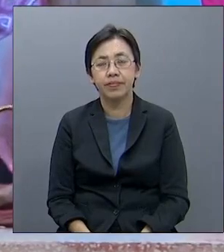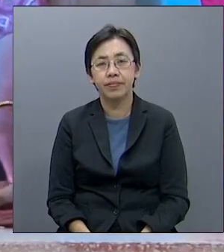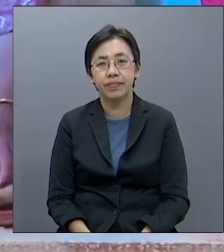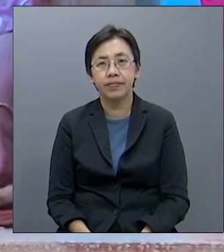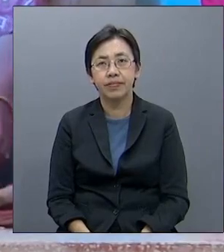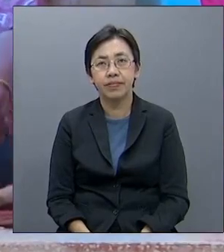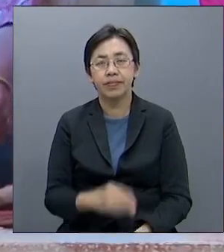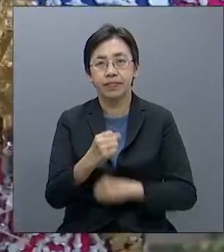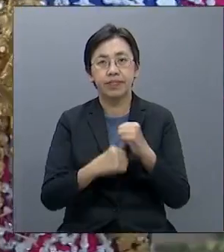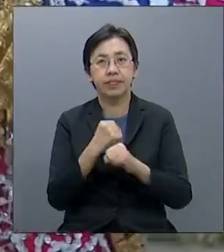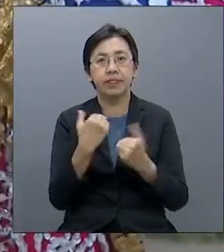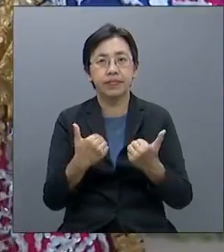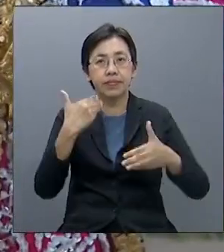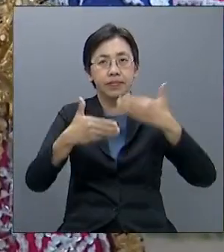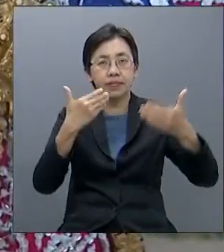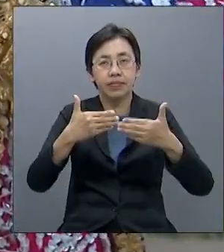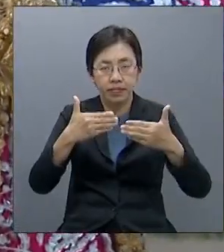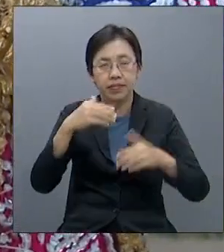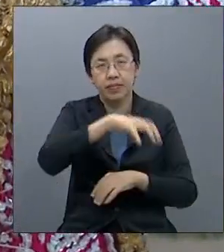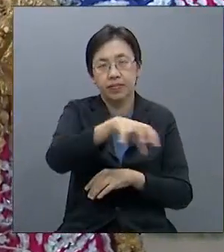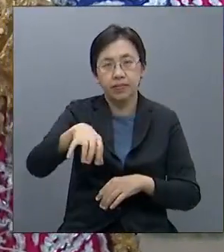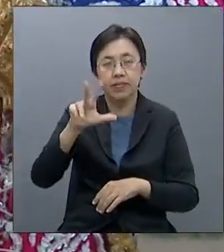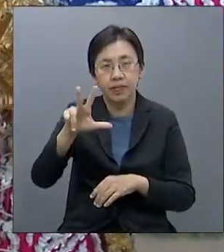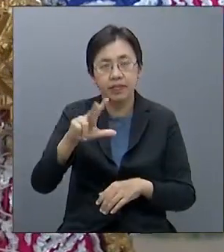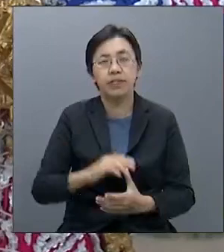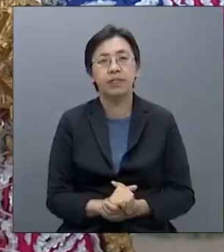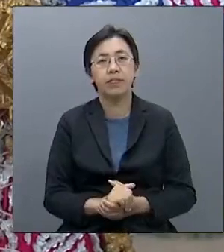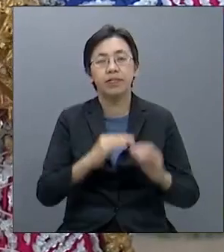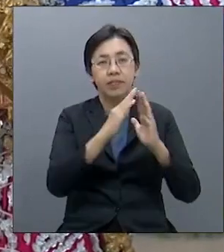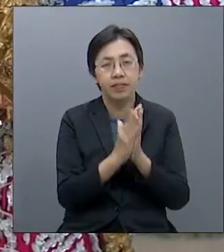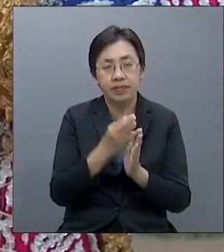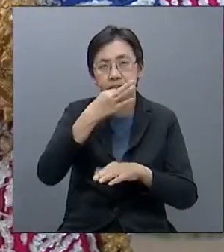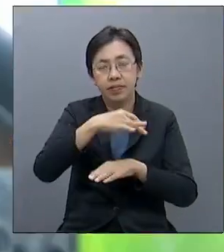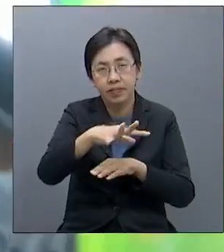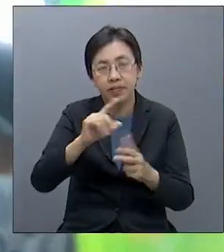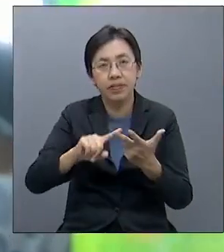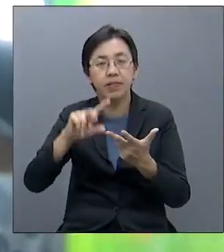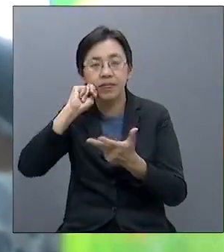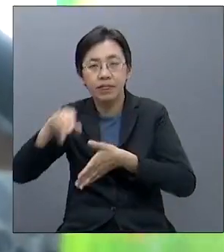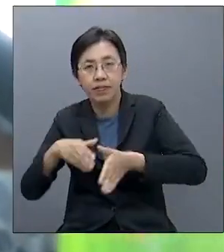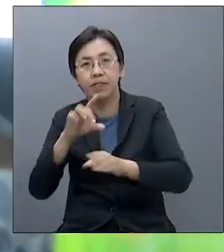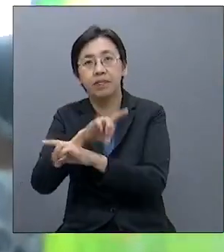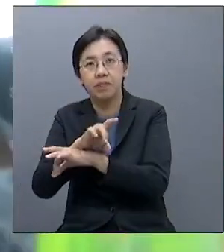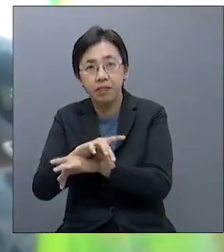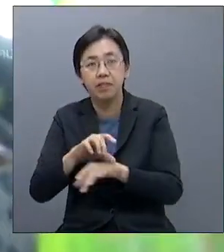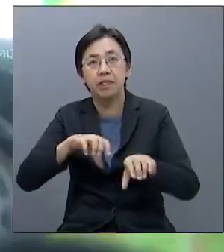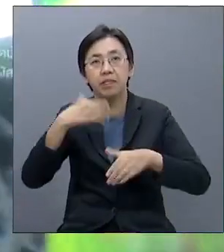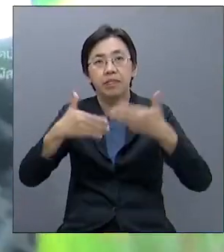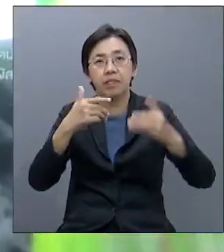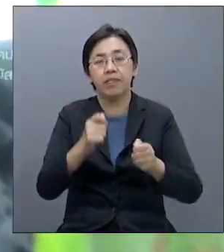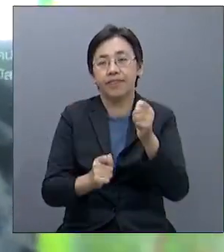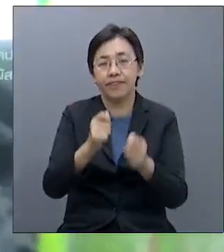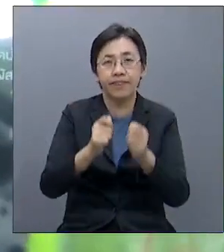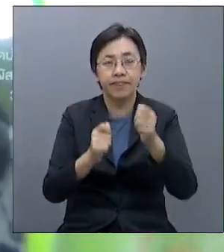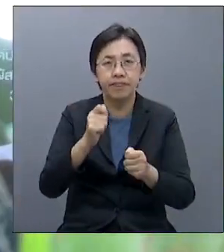ปีนี้กำหนดกิจกรรม3แห่งที่พระรามราชนิเวศหัตถอามและลานริมแม่น้ำเพชรเป็นเทศกาลศิลปะแสดงให้